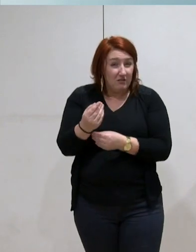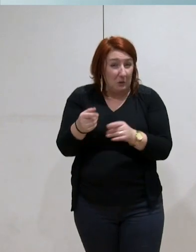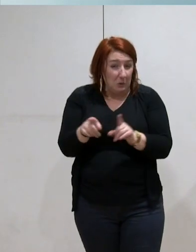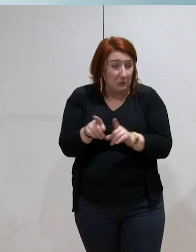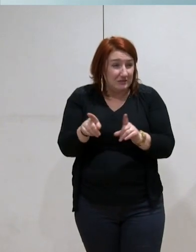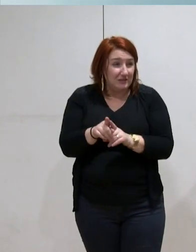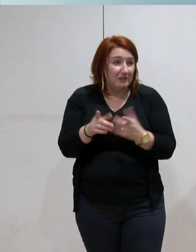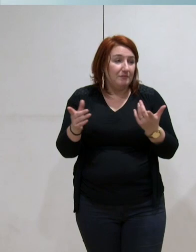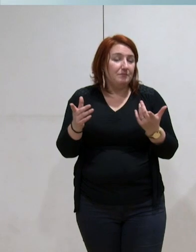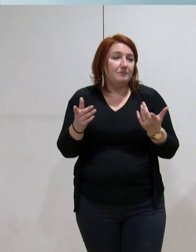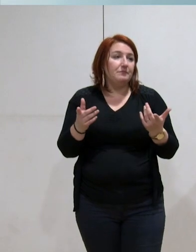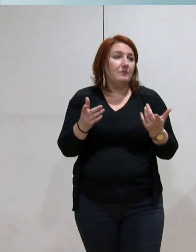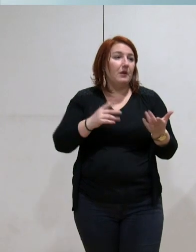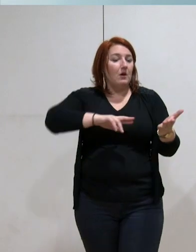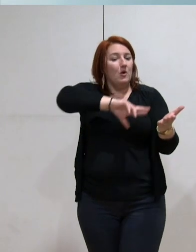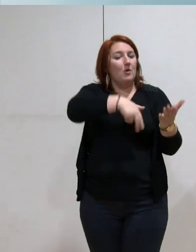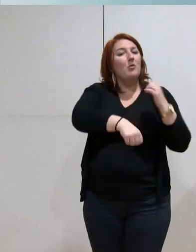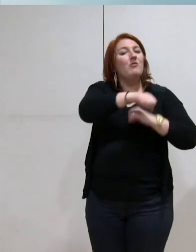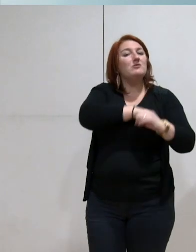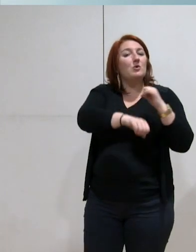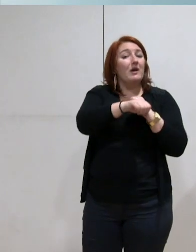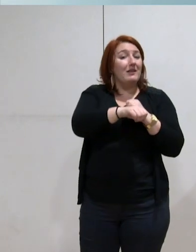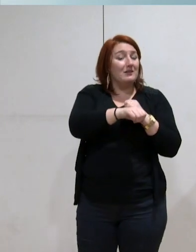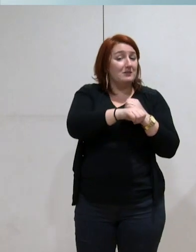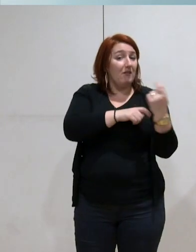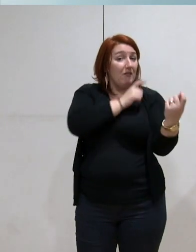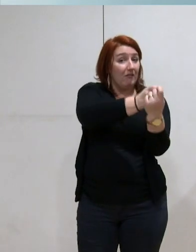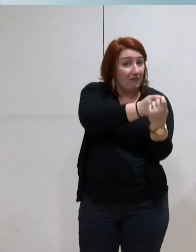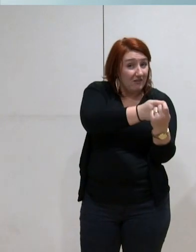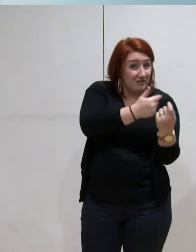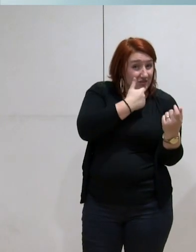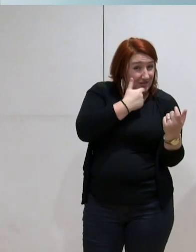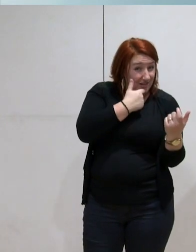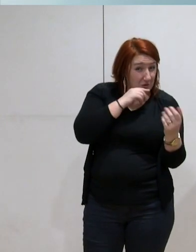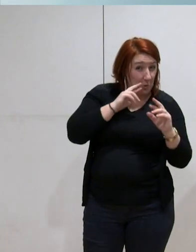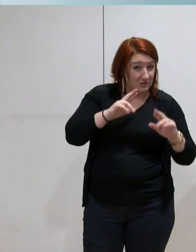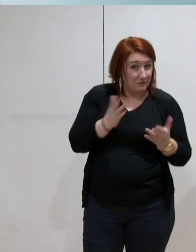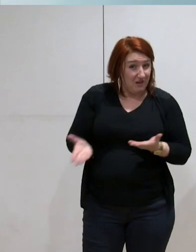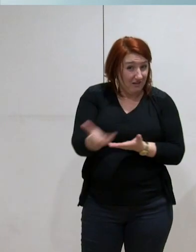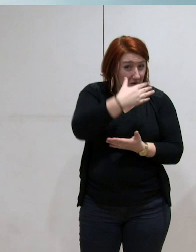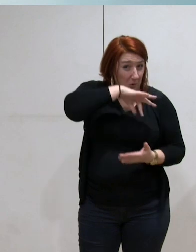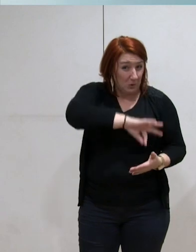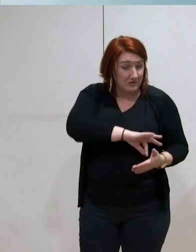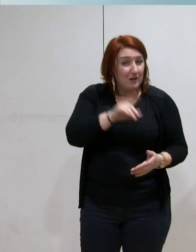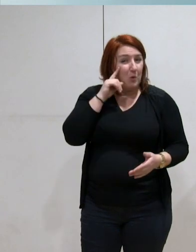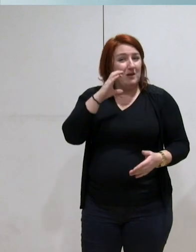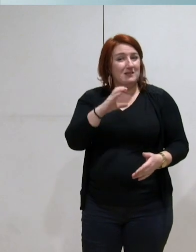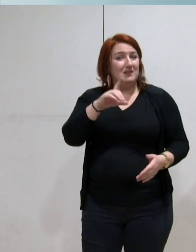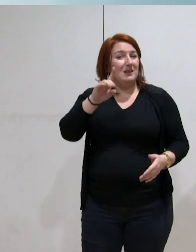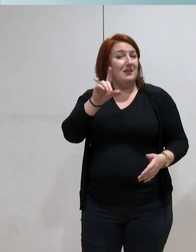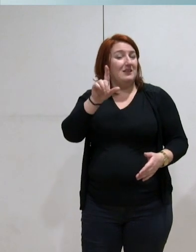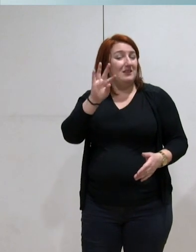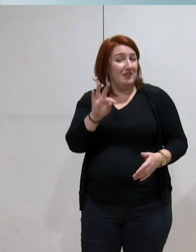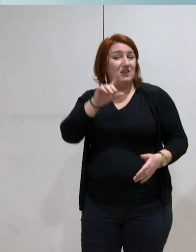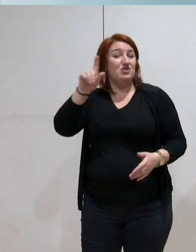indifférent à la démarche de mise en place de cette convention il y avait des espérances de recettes pour l'action sociale puisque la CTG a nourri une dynamique de